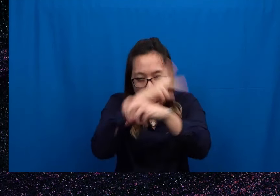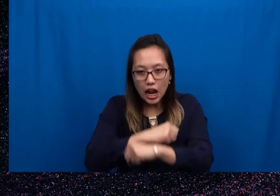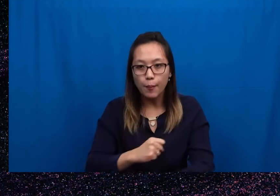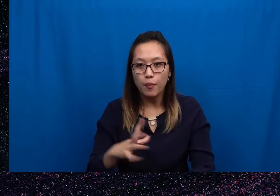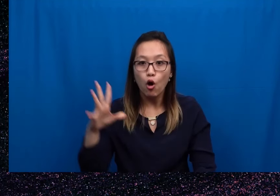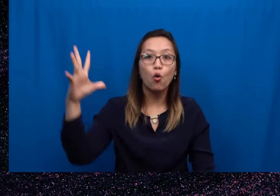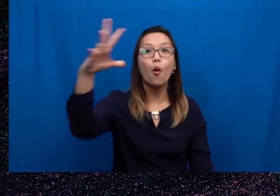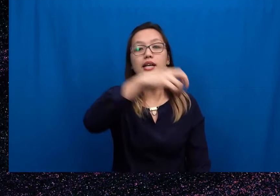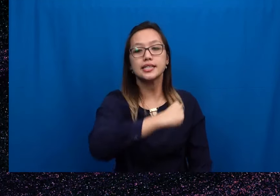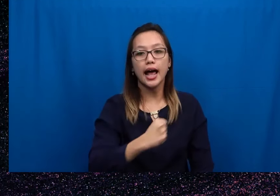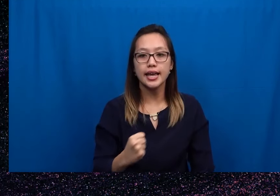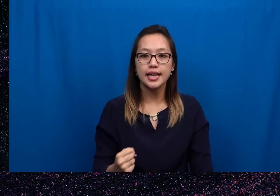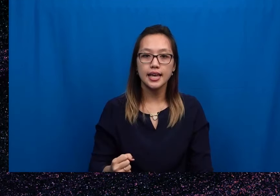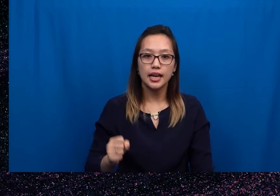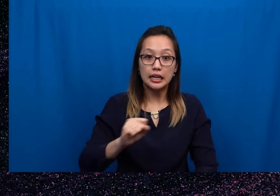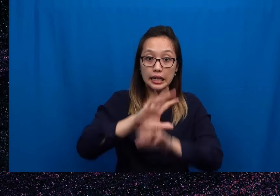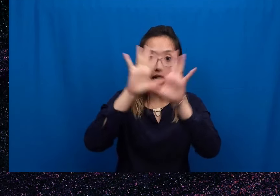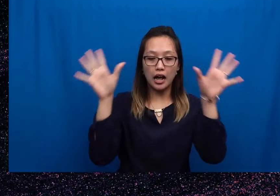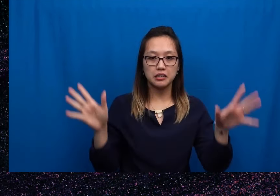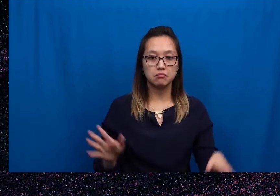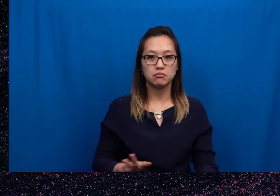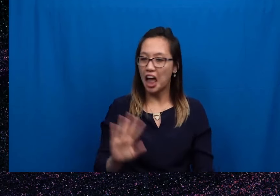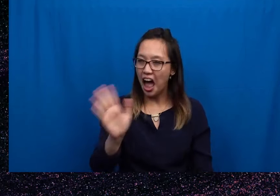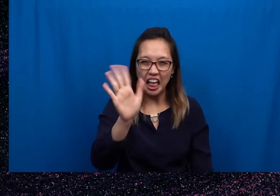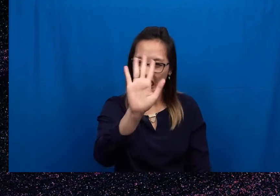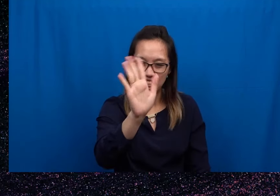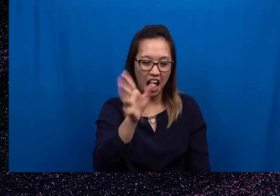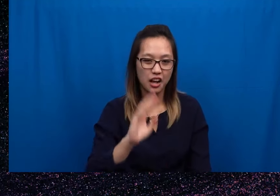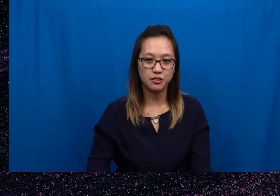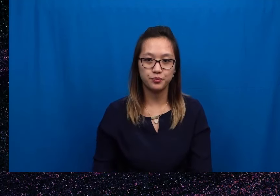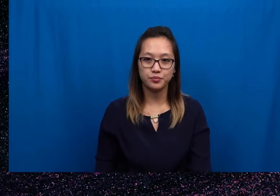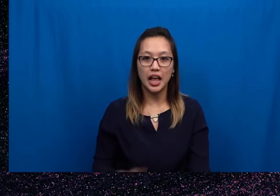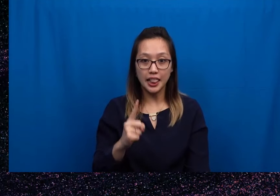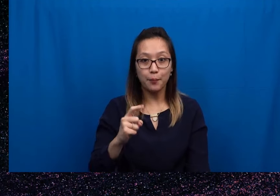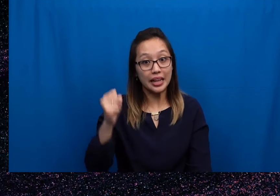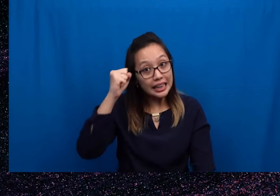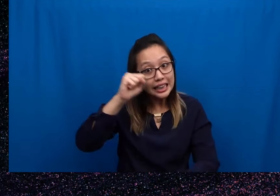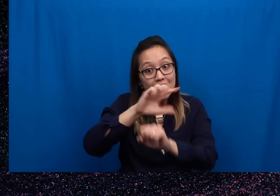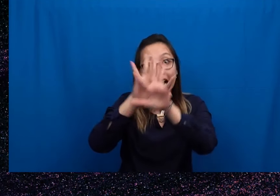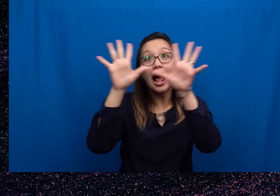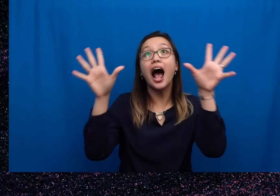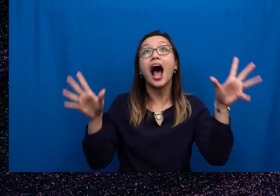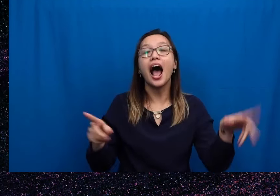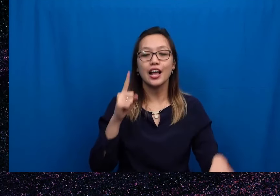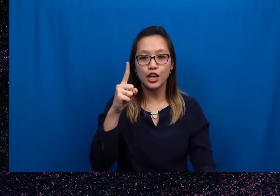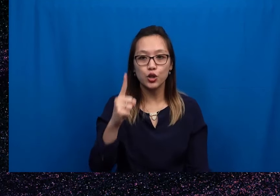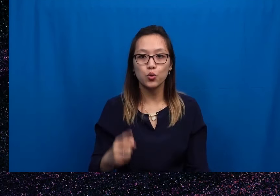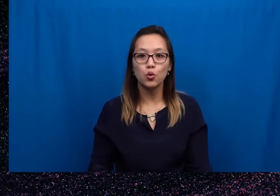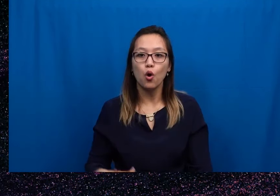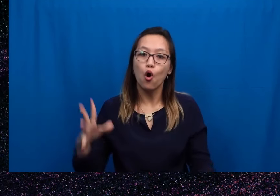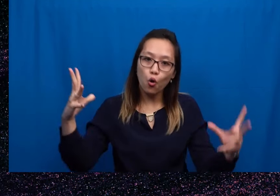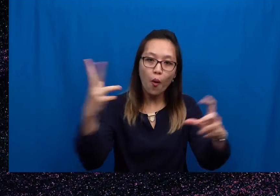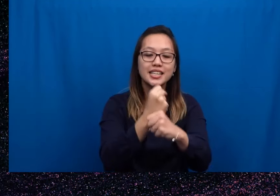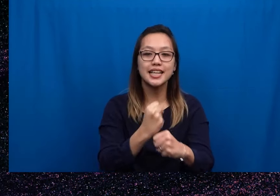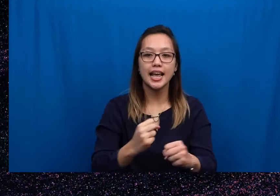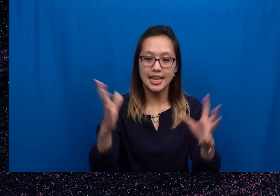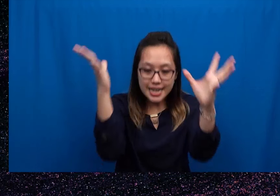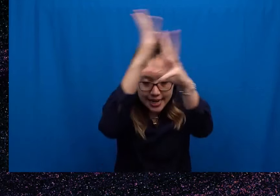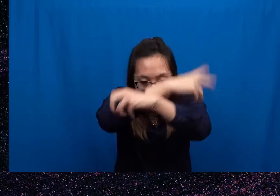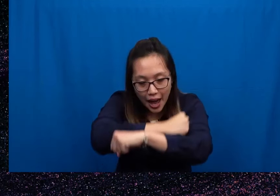Tapi ceritanya selalu kebenarannya adalah terang menguasai kegelapan. Teranglah yang mengusir